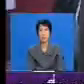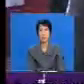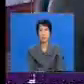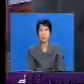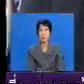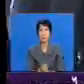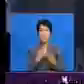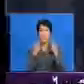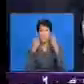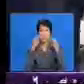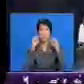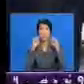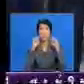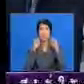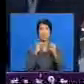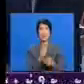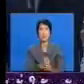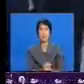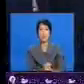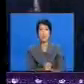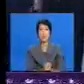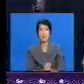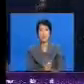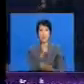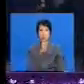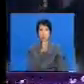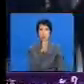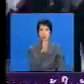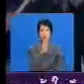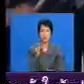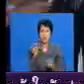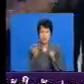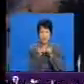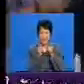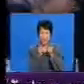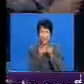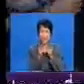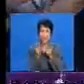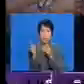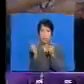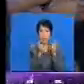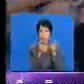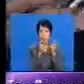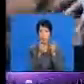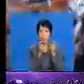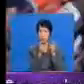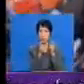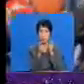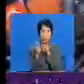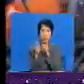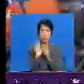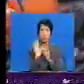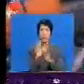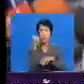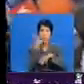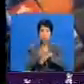นายอภิสิทธิ์เวชชาชีวะนายกรัฐมนตรีได้มีการให้สัมภาษณ์เพียงสั้นๆเท่านั้นโดยไม่ตอบคำถามว่าได้ตกลงตำแหน่งผู้บัญช